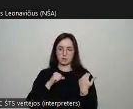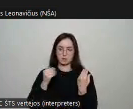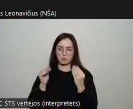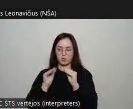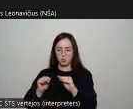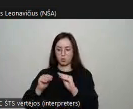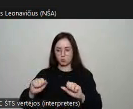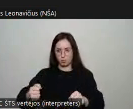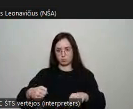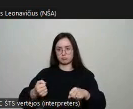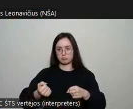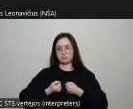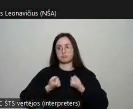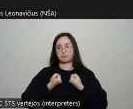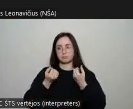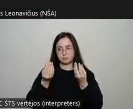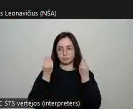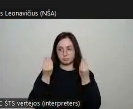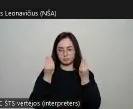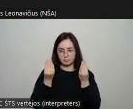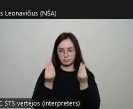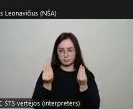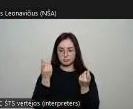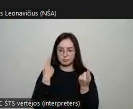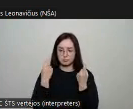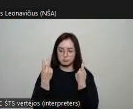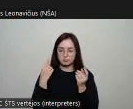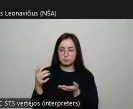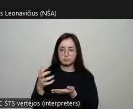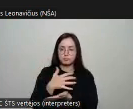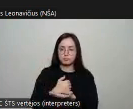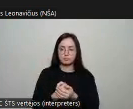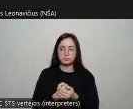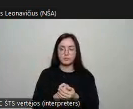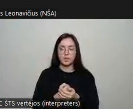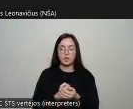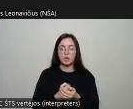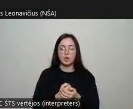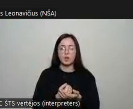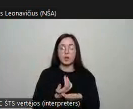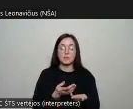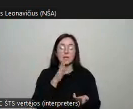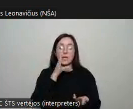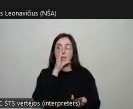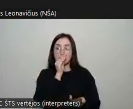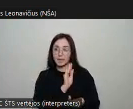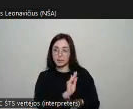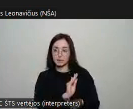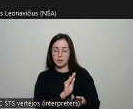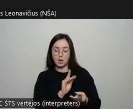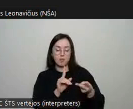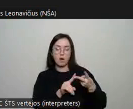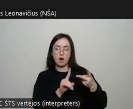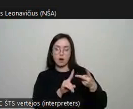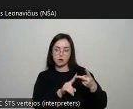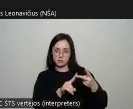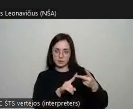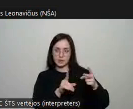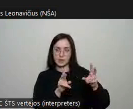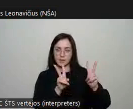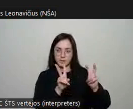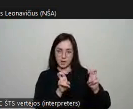prieš tai, o trečios grupės kalbėjo, tikrai ta problema ir gaila, kad mes nespėjom antra tema buvo kambariuose, kur